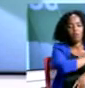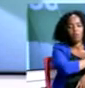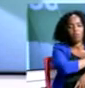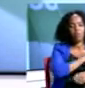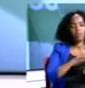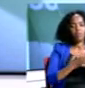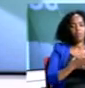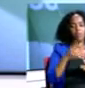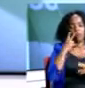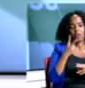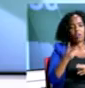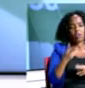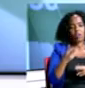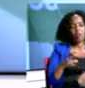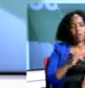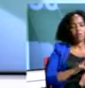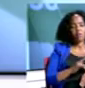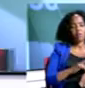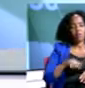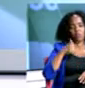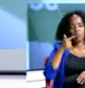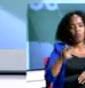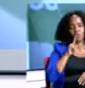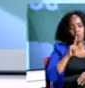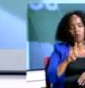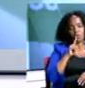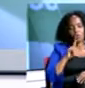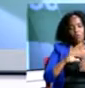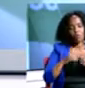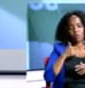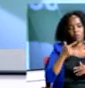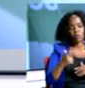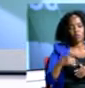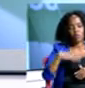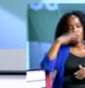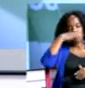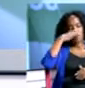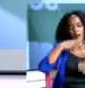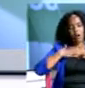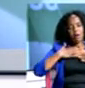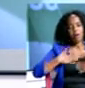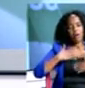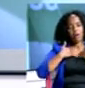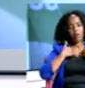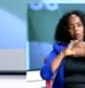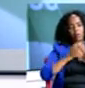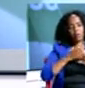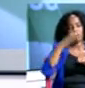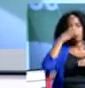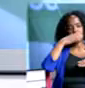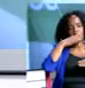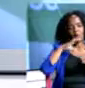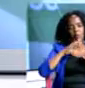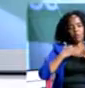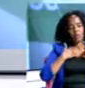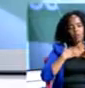kanralleni takisillalt mallatto jedan kun dugumma sa ni oqaman qammon qabo yonni fakkenno oqama imatechu namni